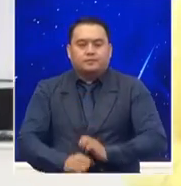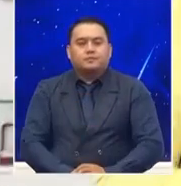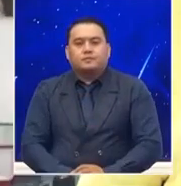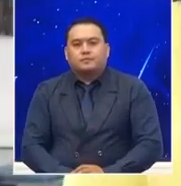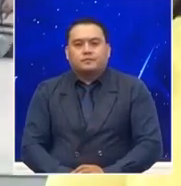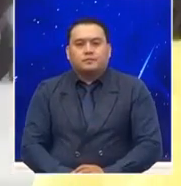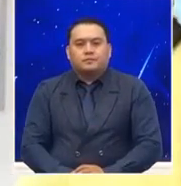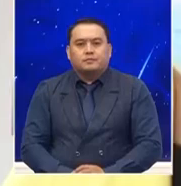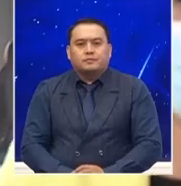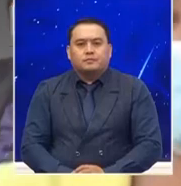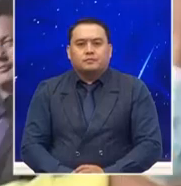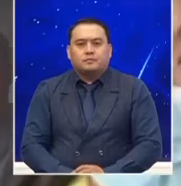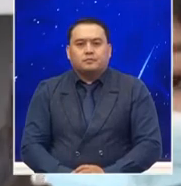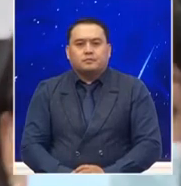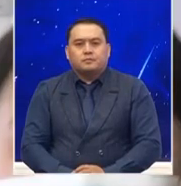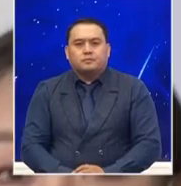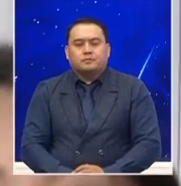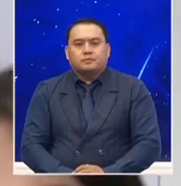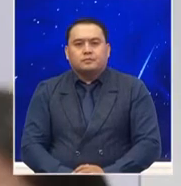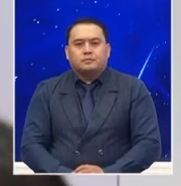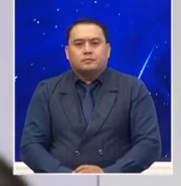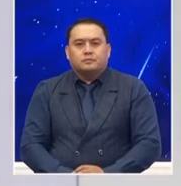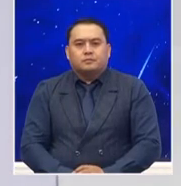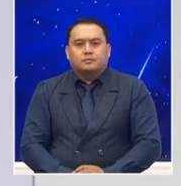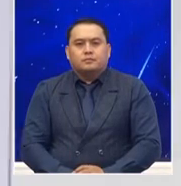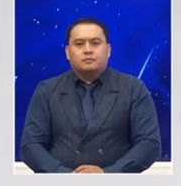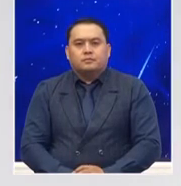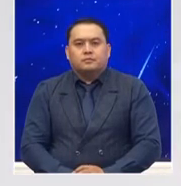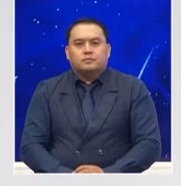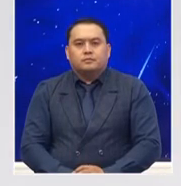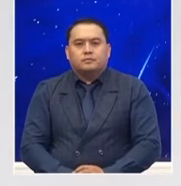Мұхамеджан, Ғабит Қабдырахман, Абзал Нүсіп, жетісу арнасы, Талдықорған.